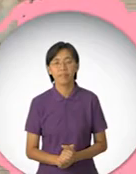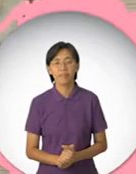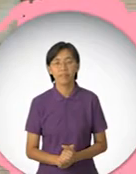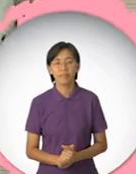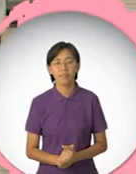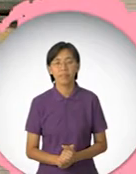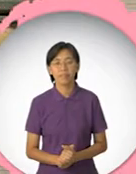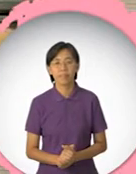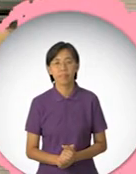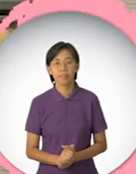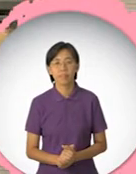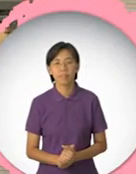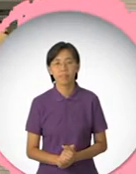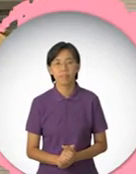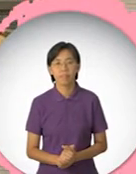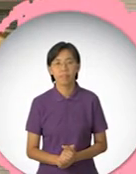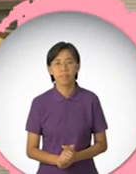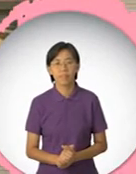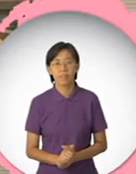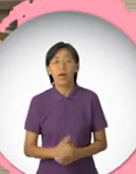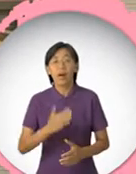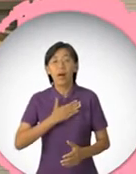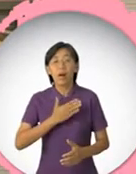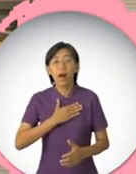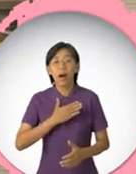ให้ค่อนข้างเรียบหน่อยเพราะว่ามันจะได้สะดวกกับเราเวลา